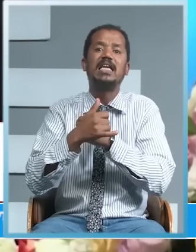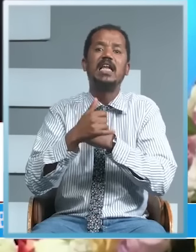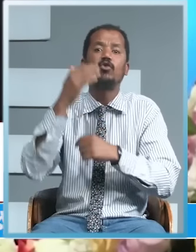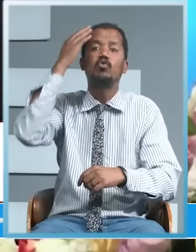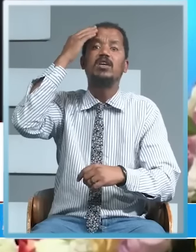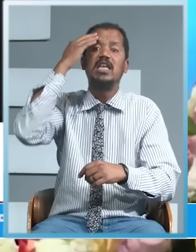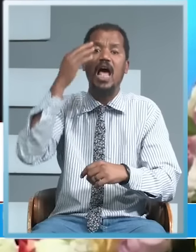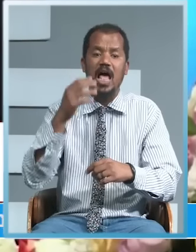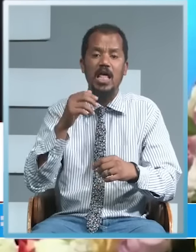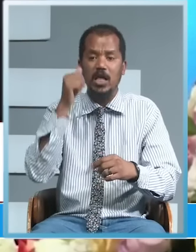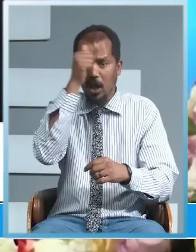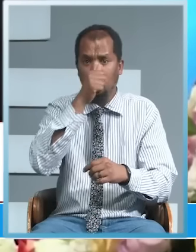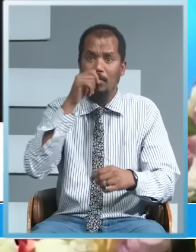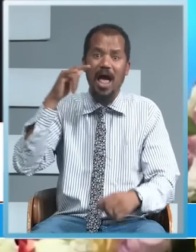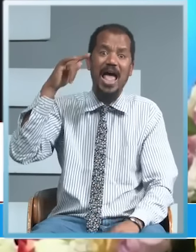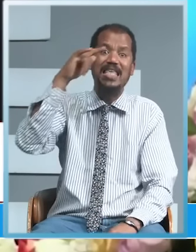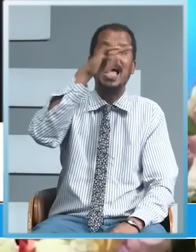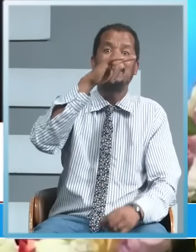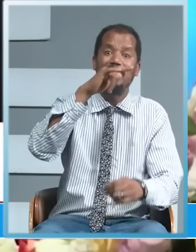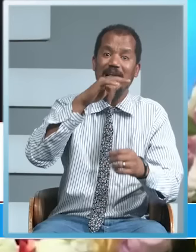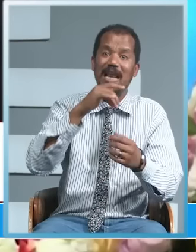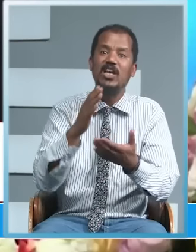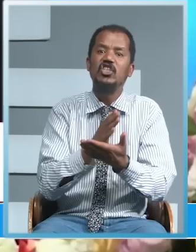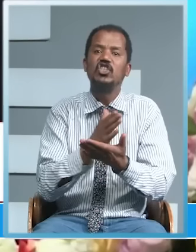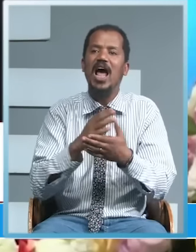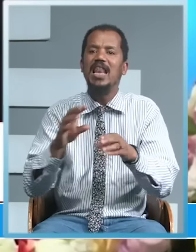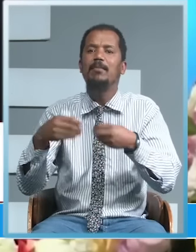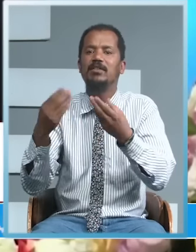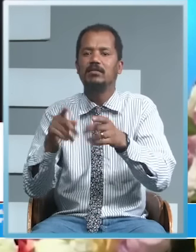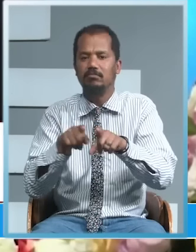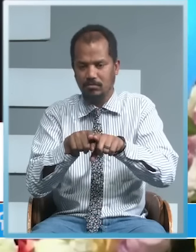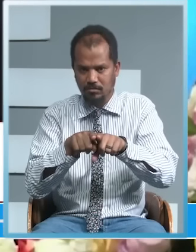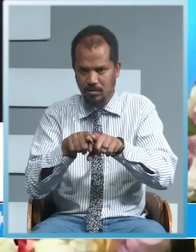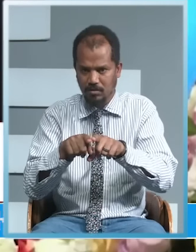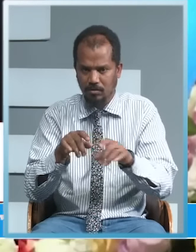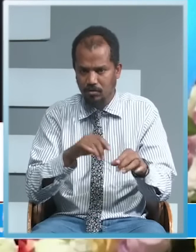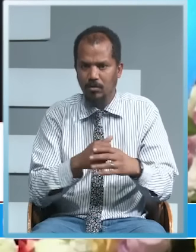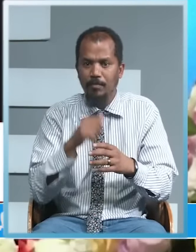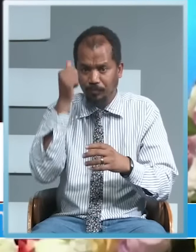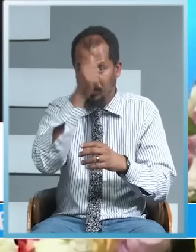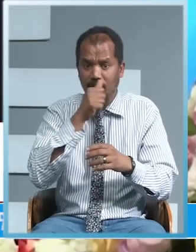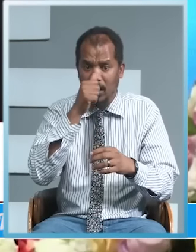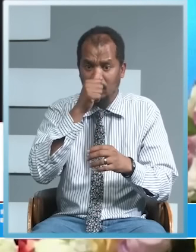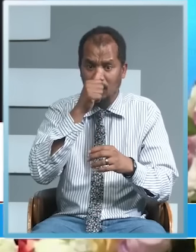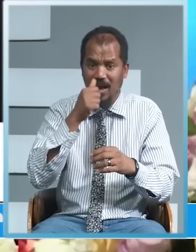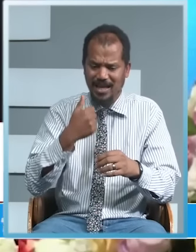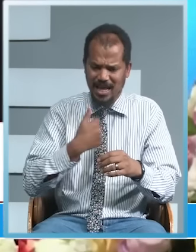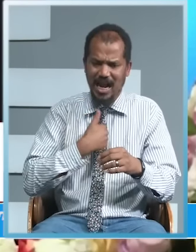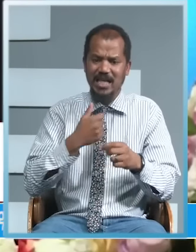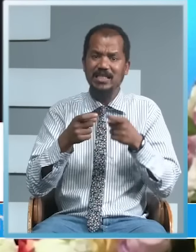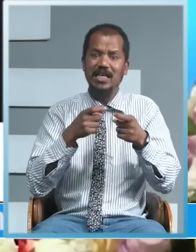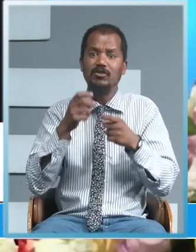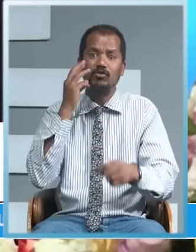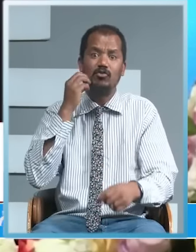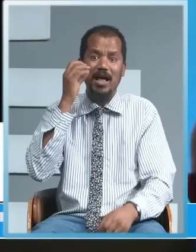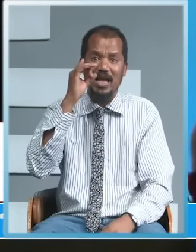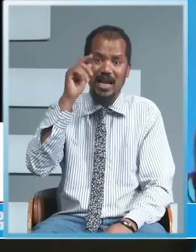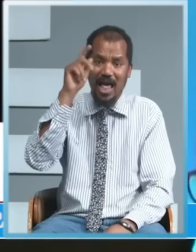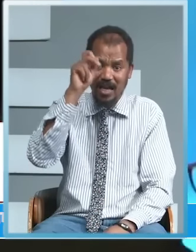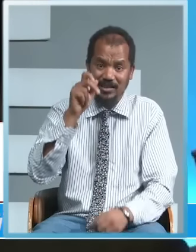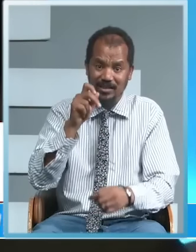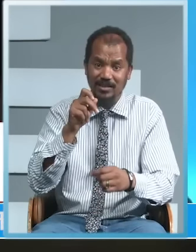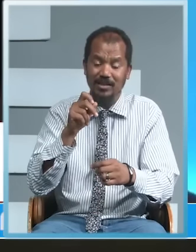ዕውቅና እንዲሁም ከኢትዮጵያ አየር መንገድ ላይ ድርሻ ለመስጠት መስማማቷም እንዲሁም የኢትዮጵያና የራስ ገዟን የሶማሌላንድ የጋራ